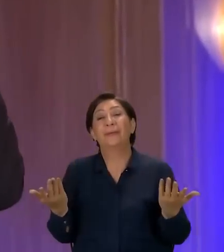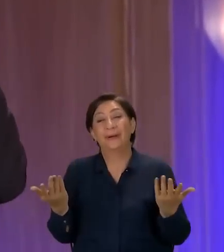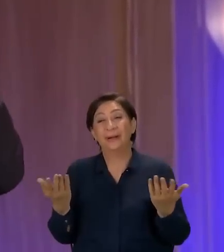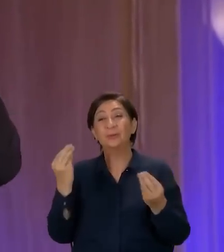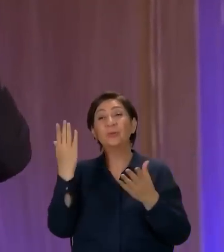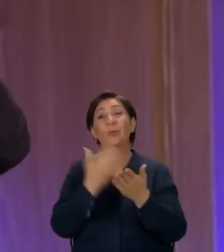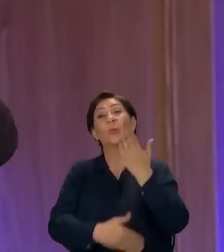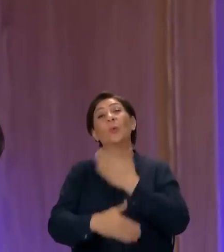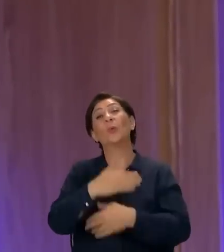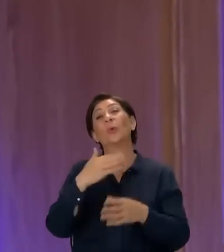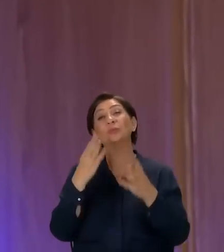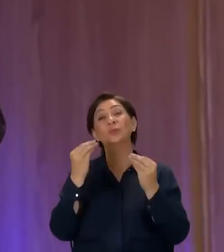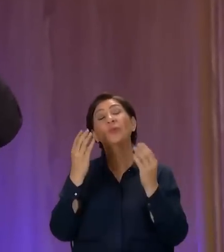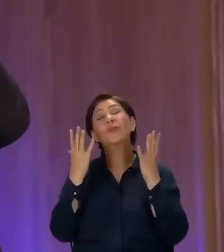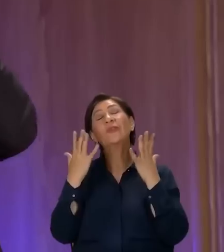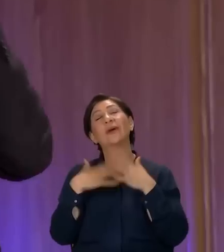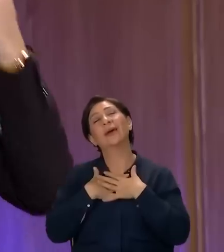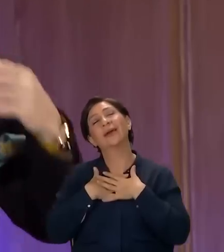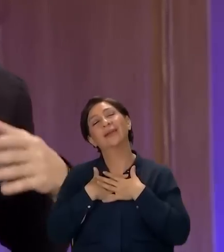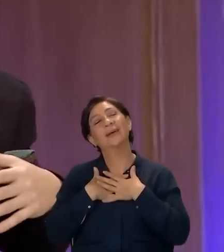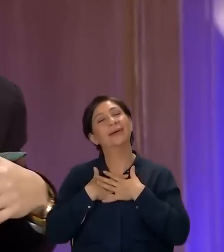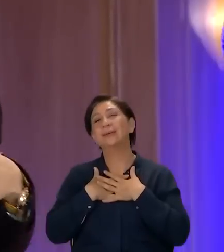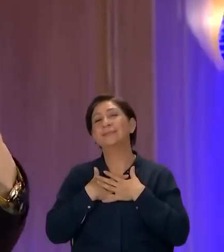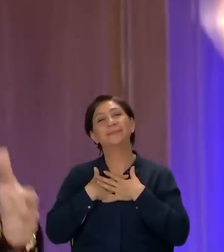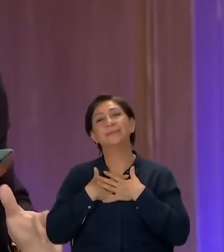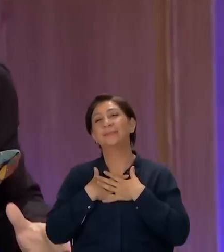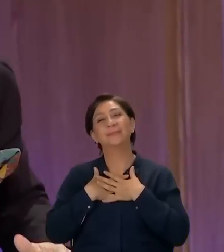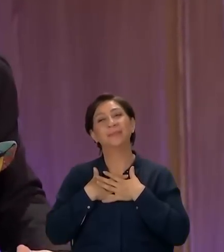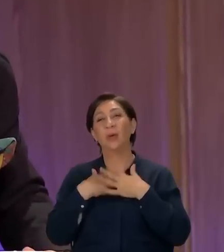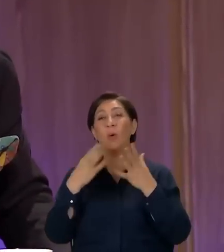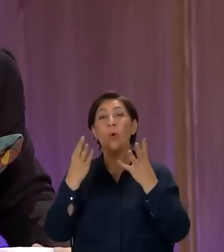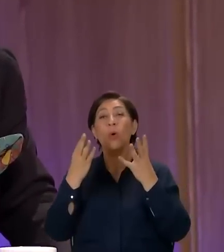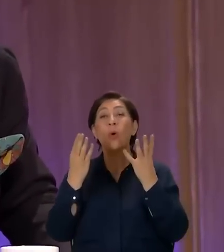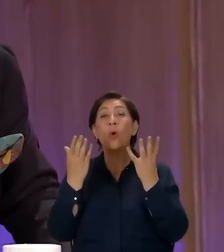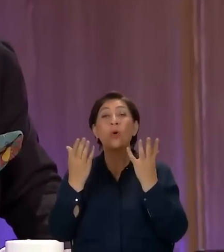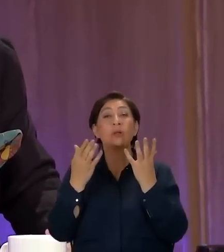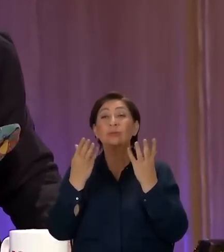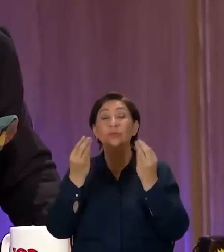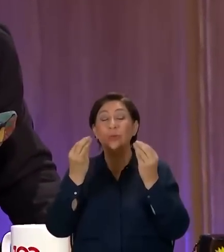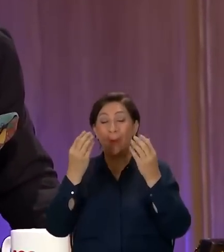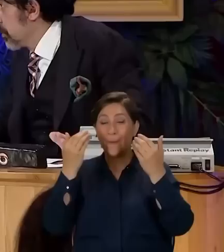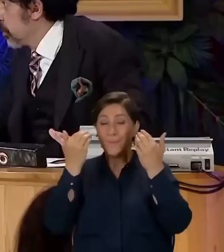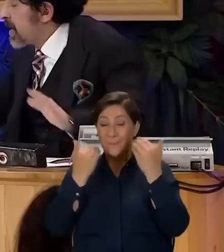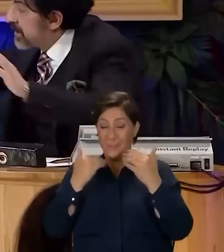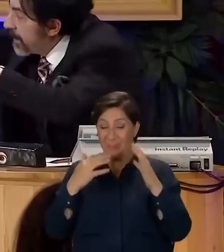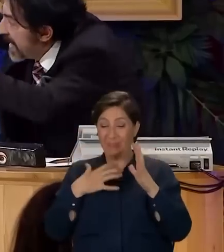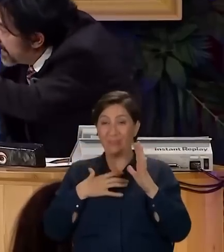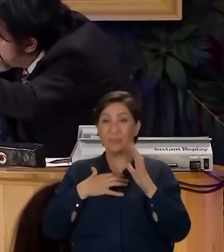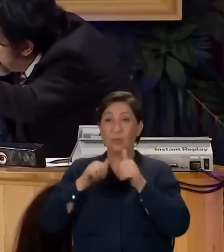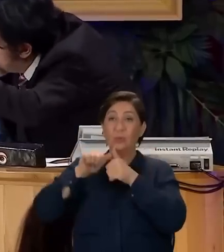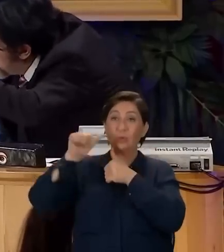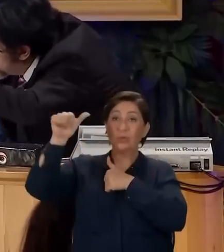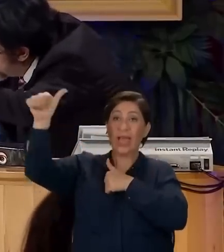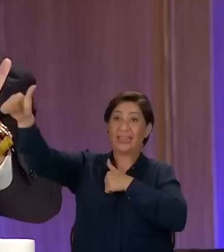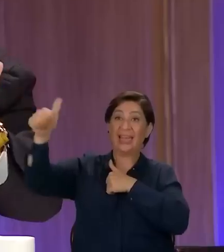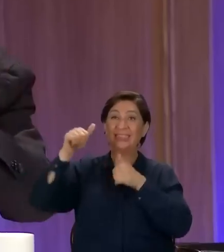o kadar yoruluyorum. Yani çok fena oluyorum ve yani o kadar çok kat, bu kadar filtreli ne var bilmiyorum. Uzakta bir yerde